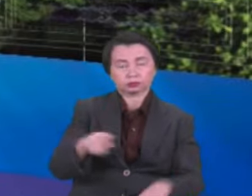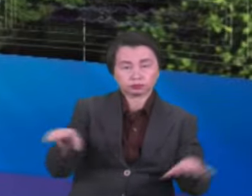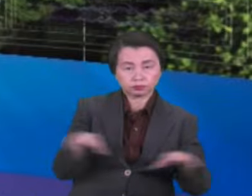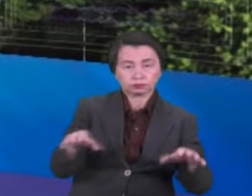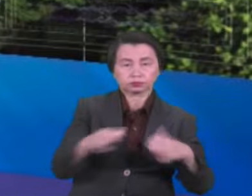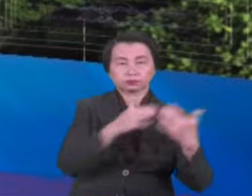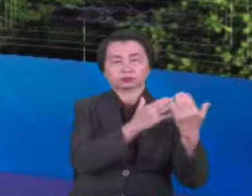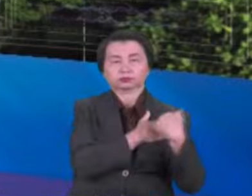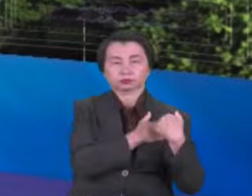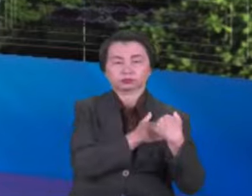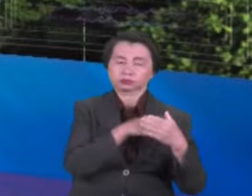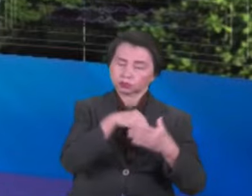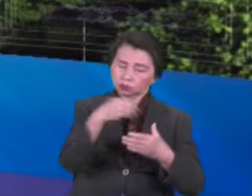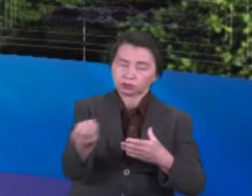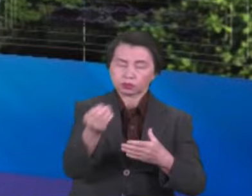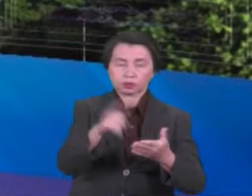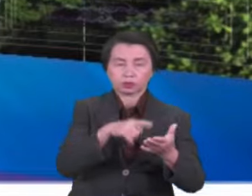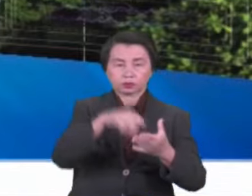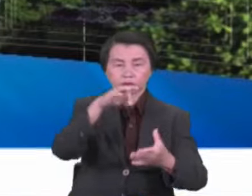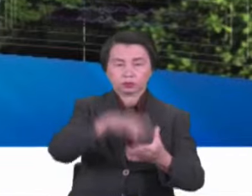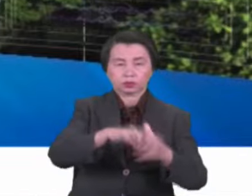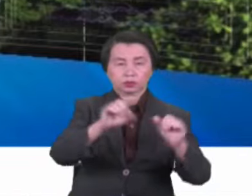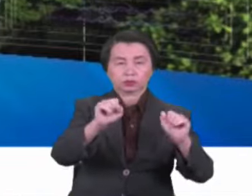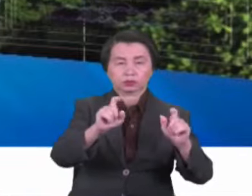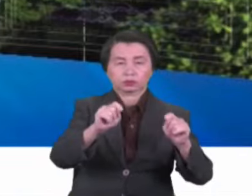melaksanakan tanggungjawab untuk keluar mengundi Sabtu ini.